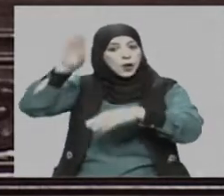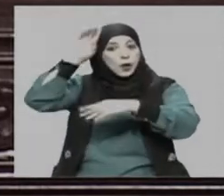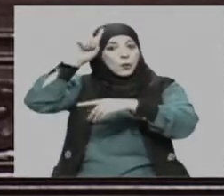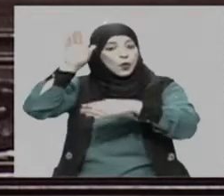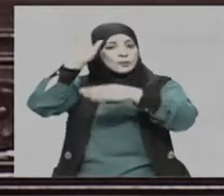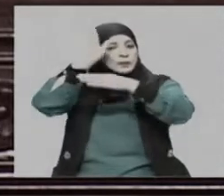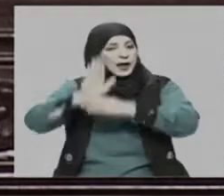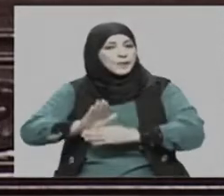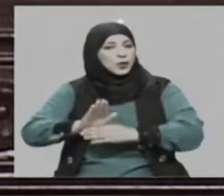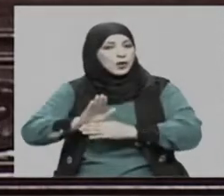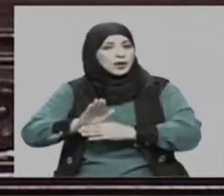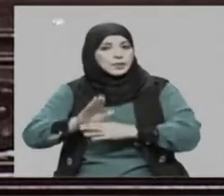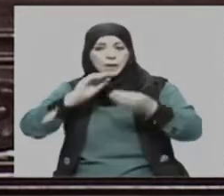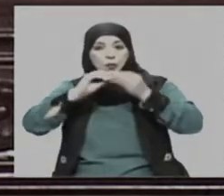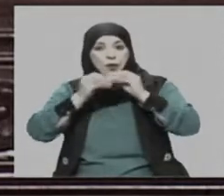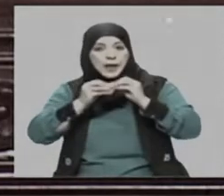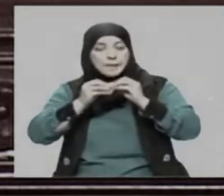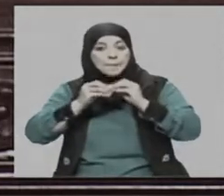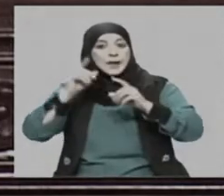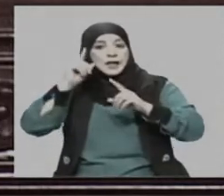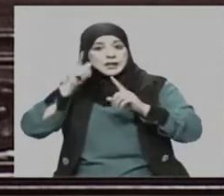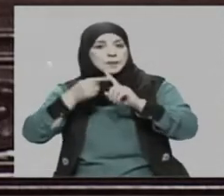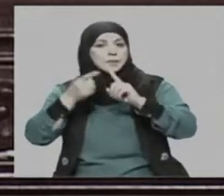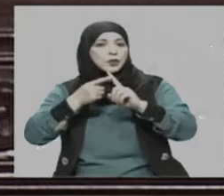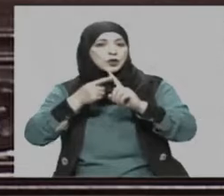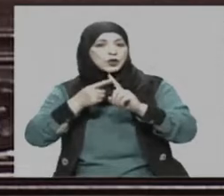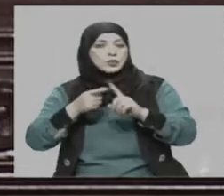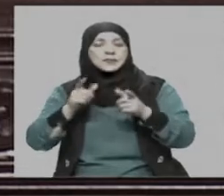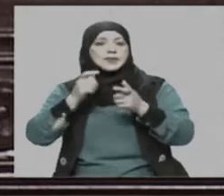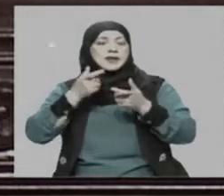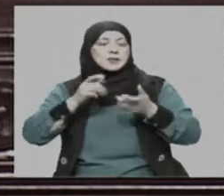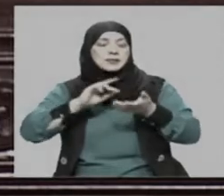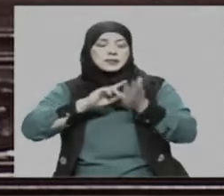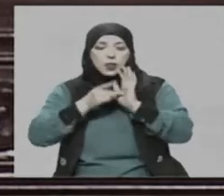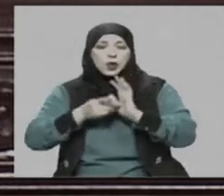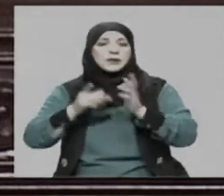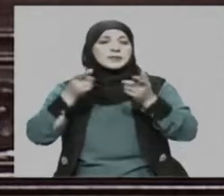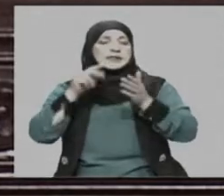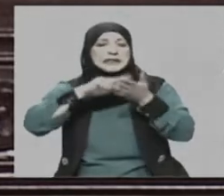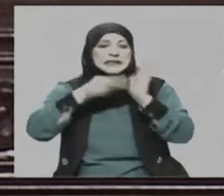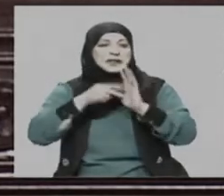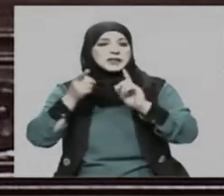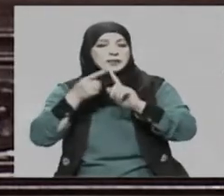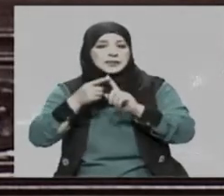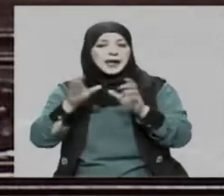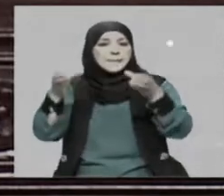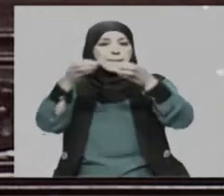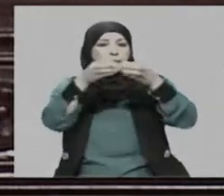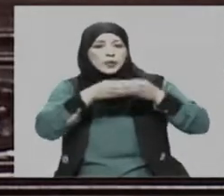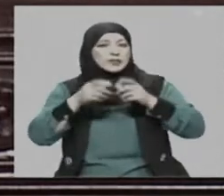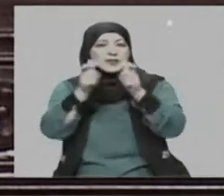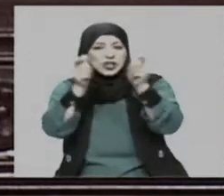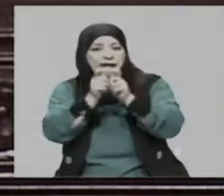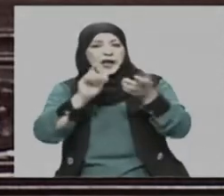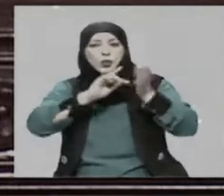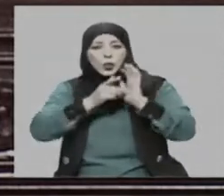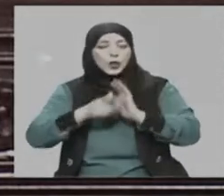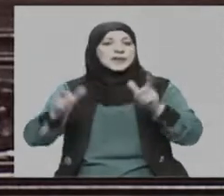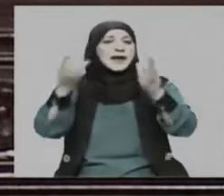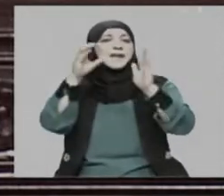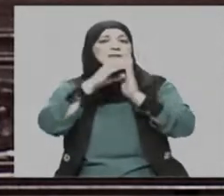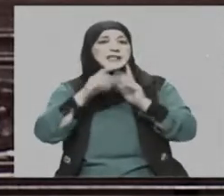المصارح، كان تحجير الجمع بين الخطة الموجودة للتصريح والمصارف الأخرى حبل معناتها بالفصل